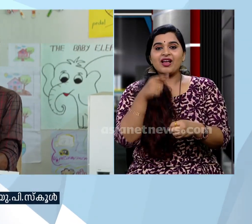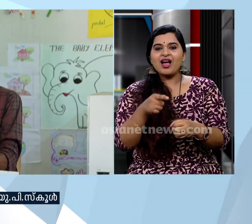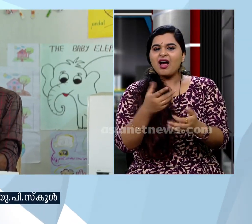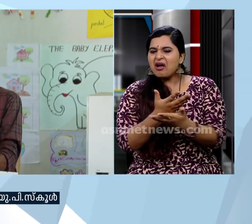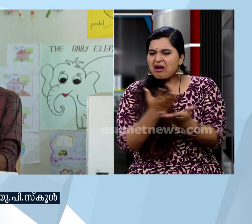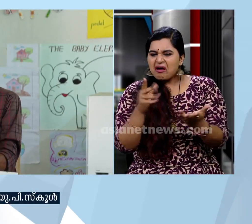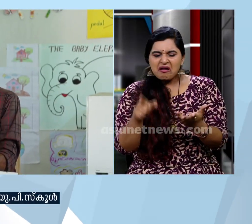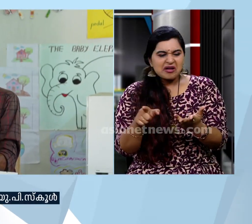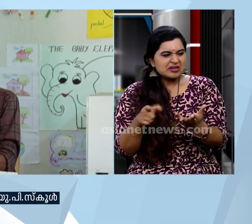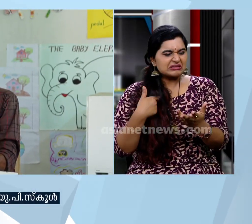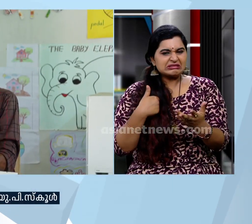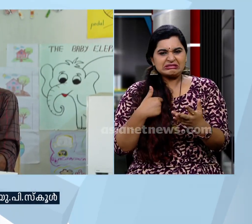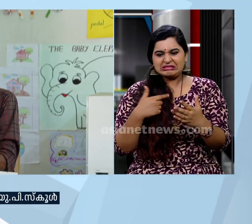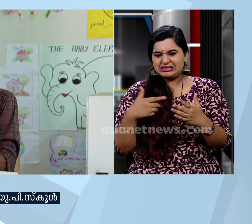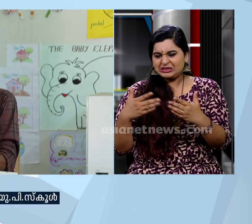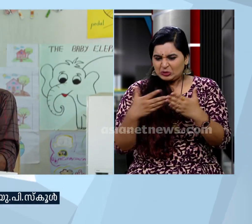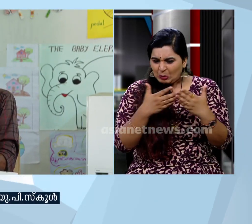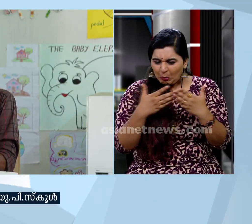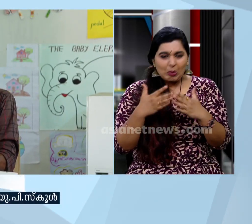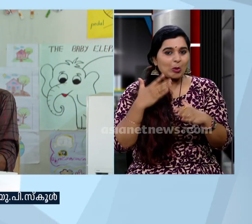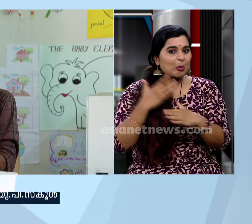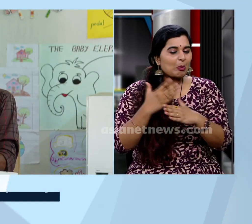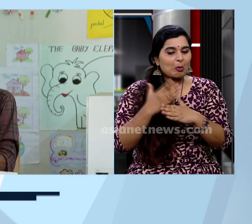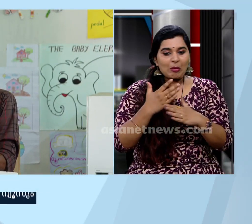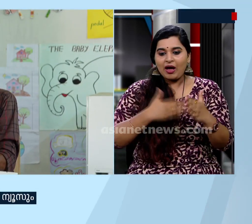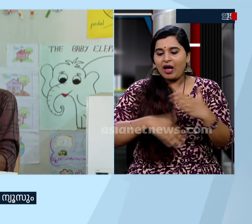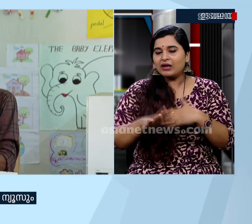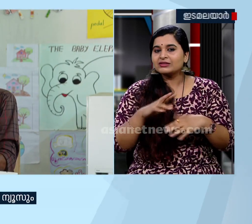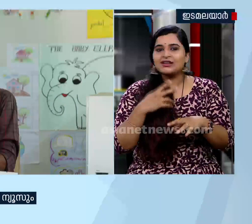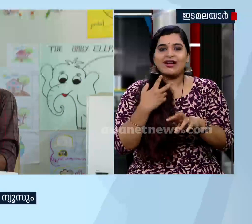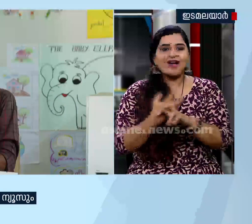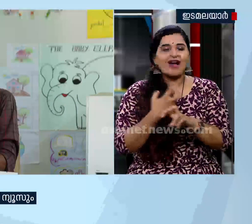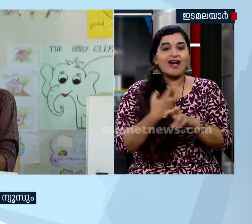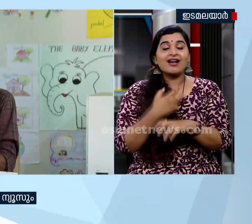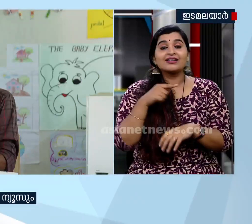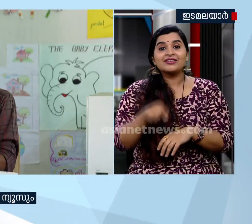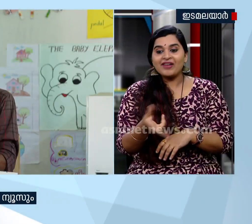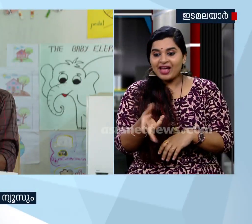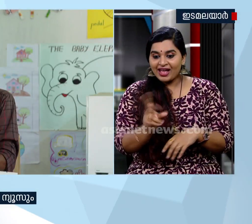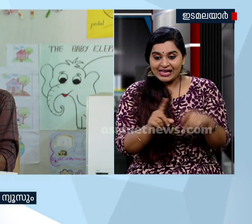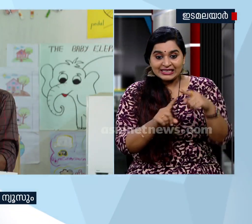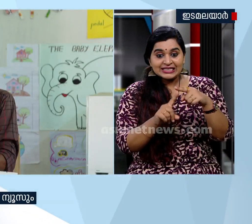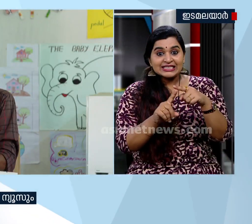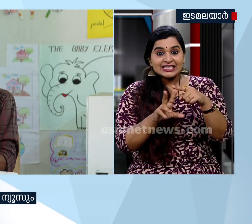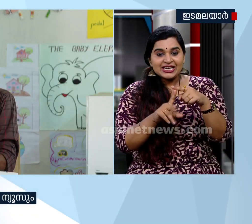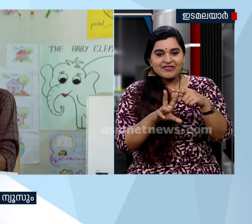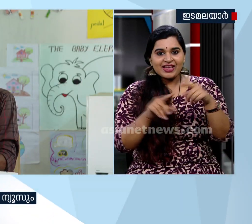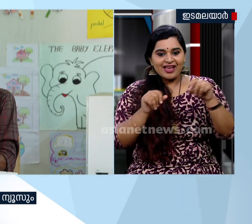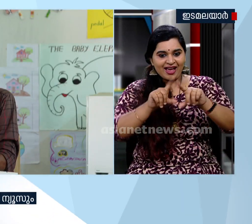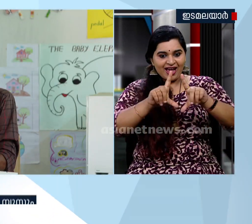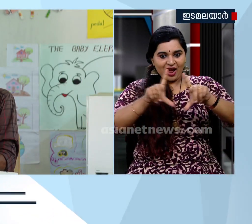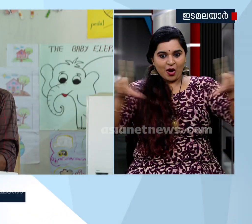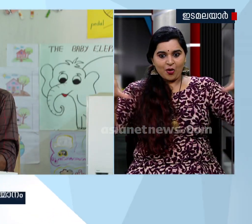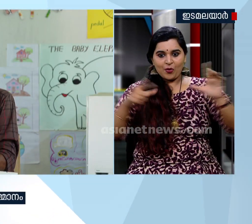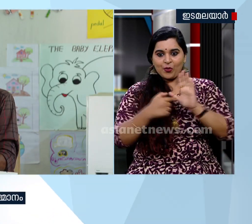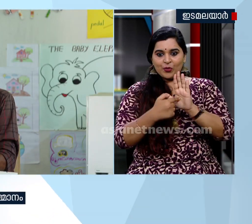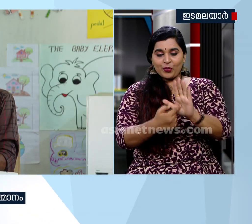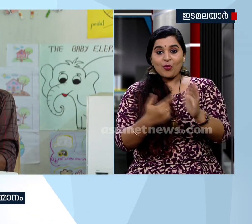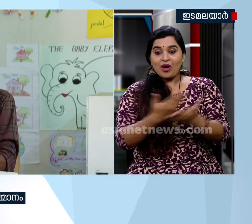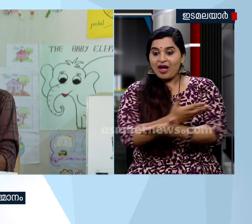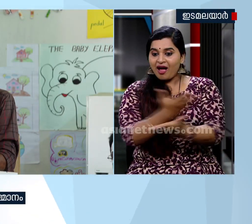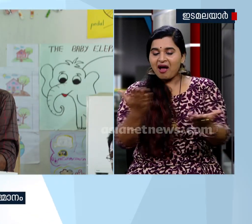പരിമിതമാണ്. അപ്പോൾ അതിൽ ഒരു ജാലകം കൂടി, ടി വി എന്ന് പറയുന്ന ഒരു ജാലകം കൂടി നൽകിയത് കൊണ്ട് അവർക്ക്